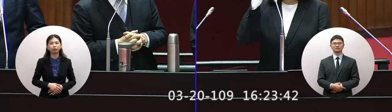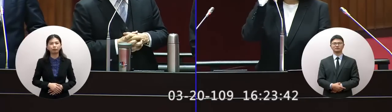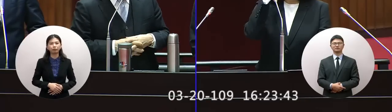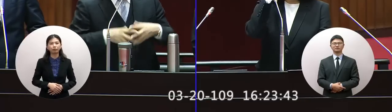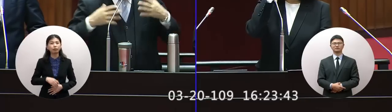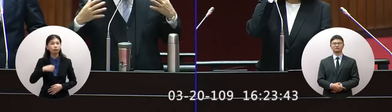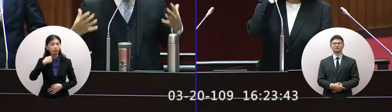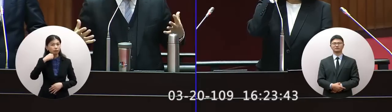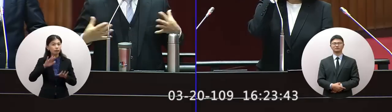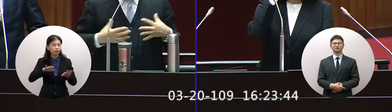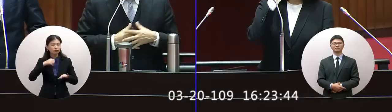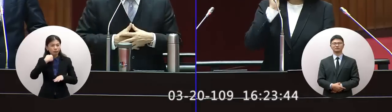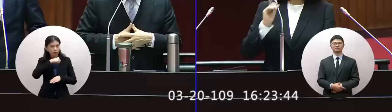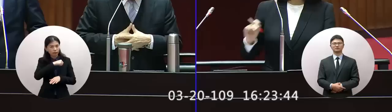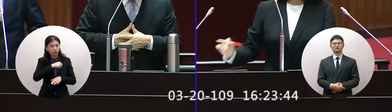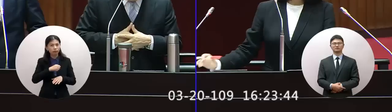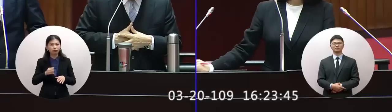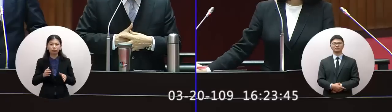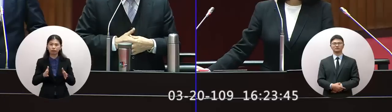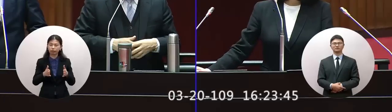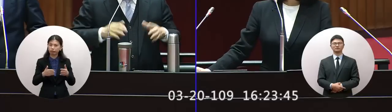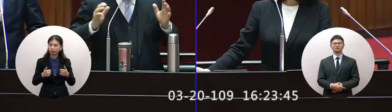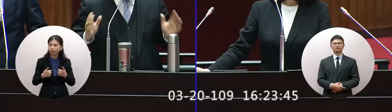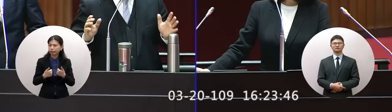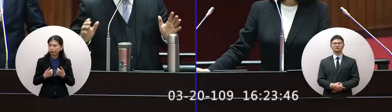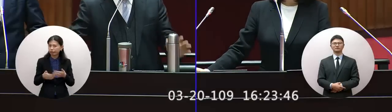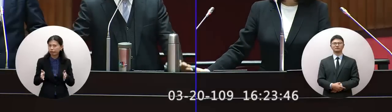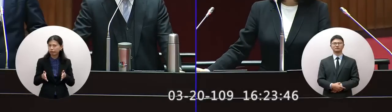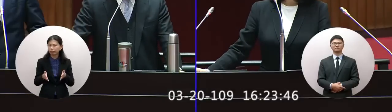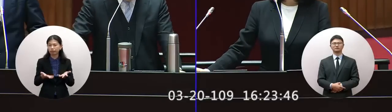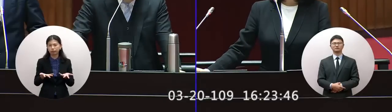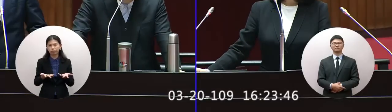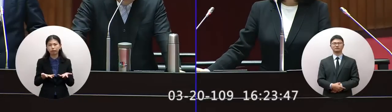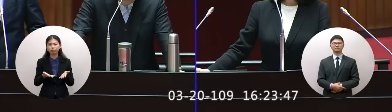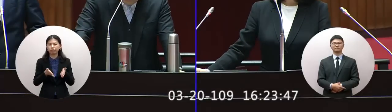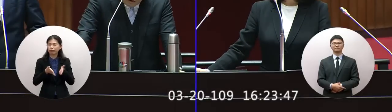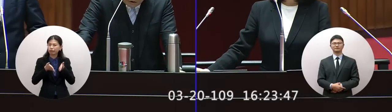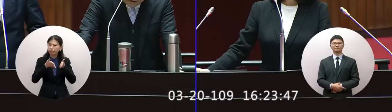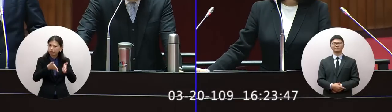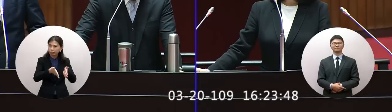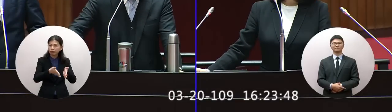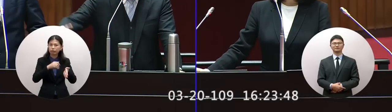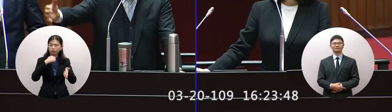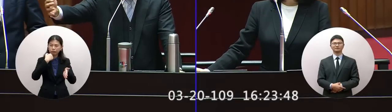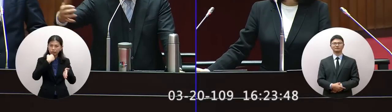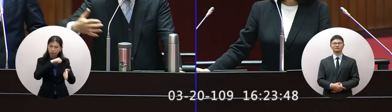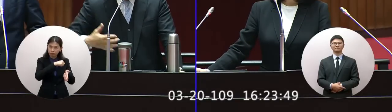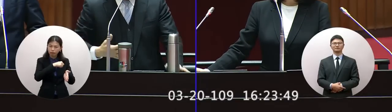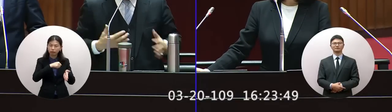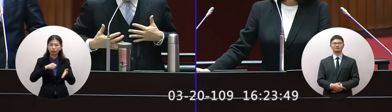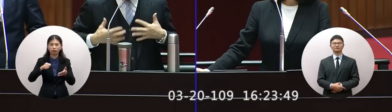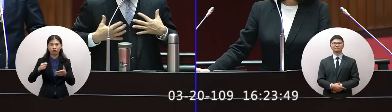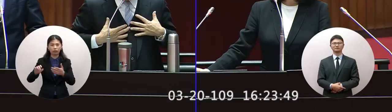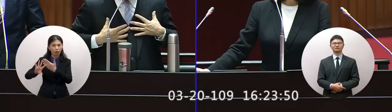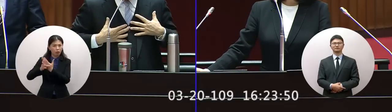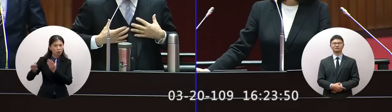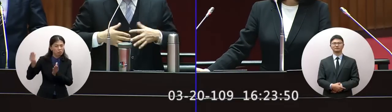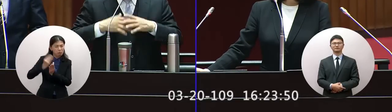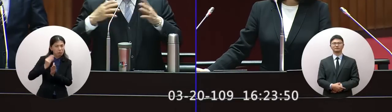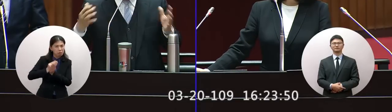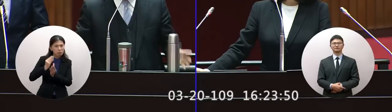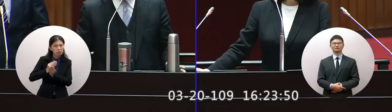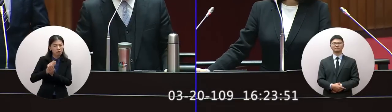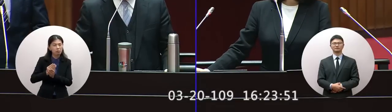们台湾要不要发展，让我们台湾能够也让外资进来投